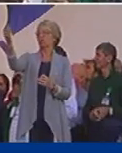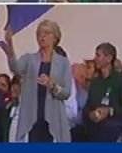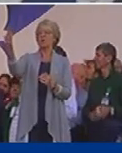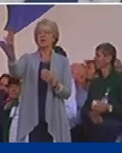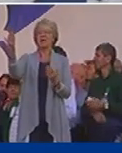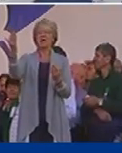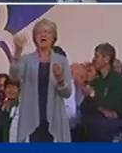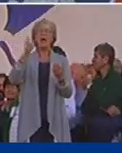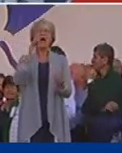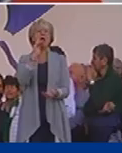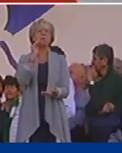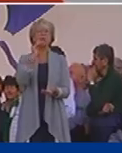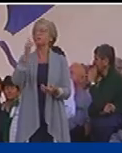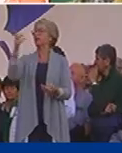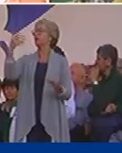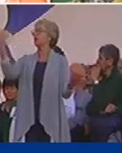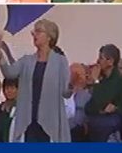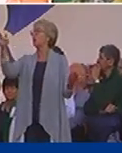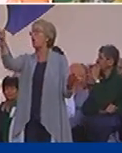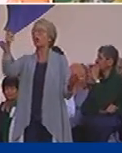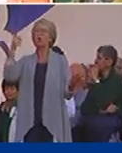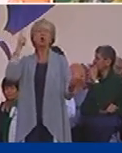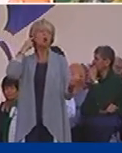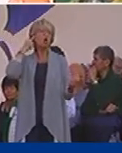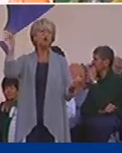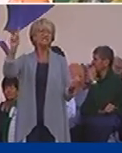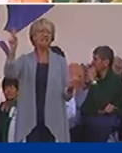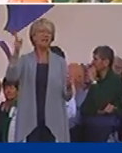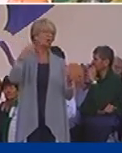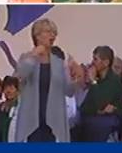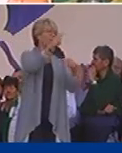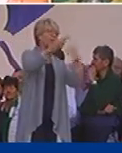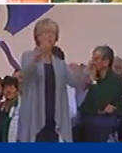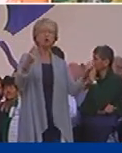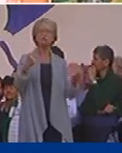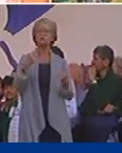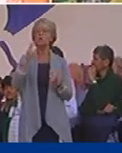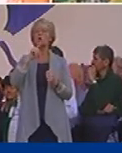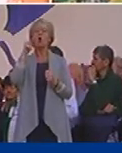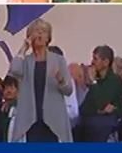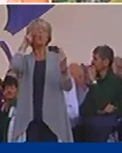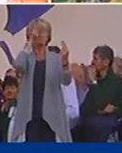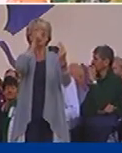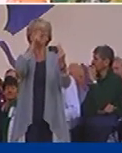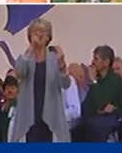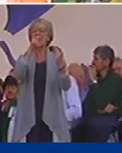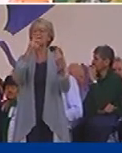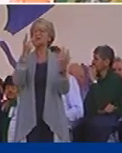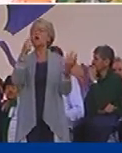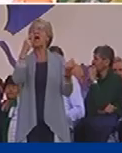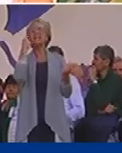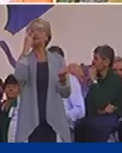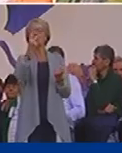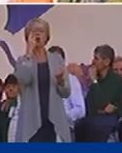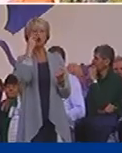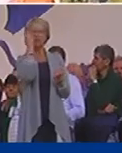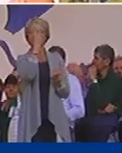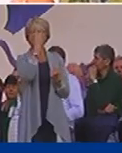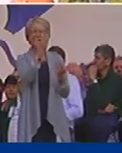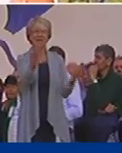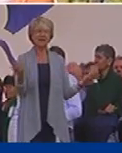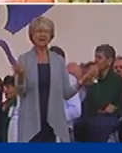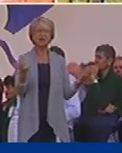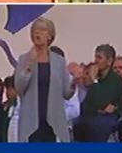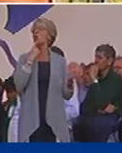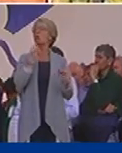nati non sentendo il prossimo, non guardando in faccia al prossimo perché non vedenti, non